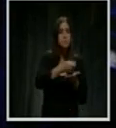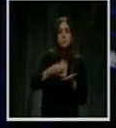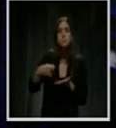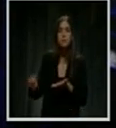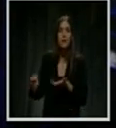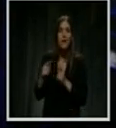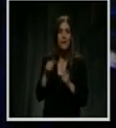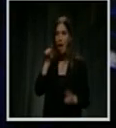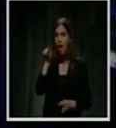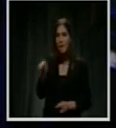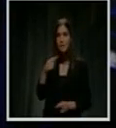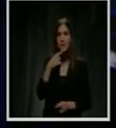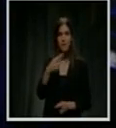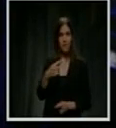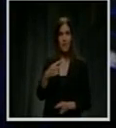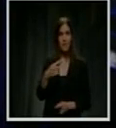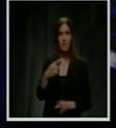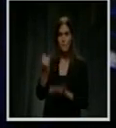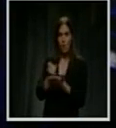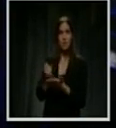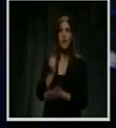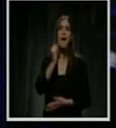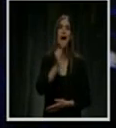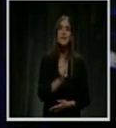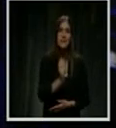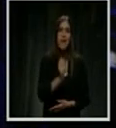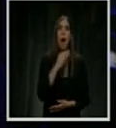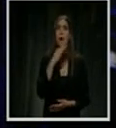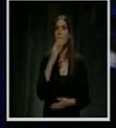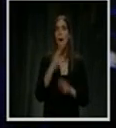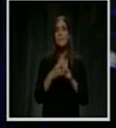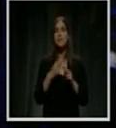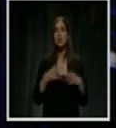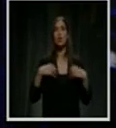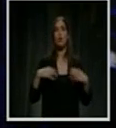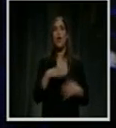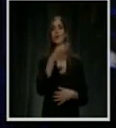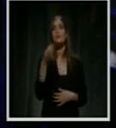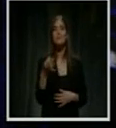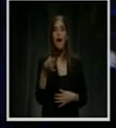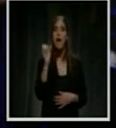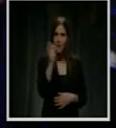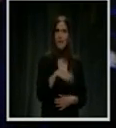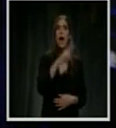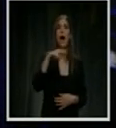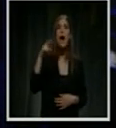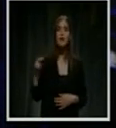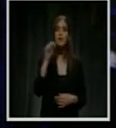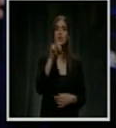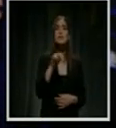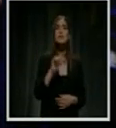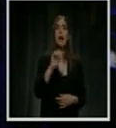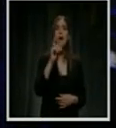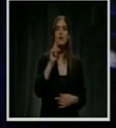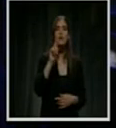تيت احنا ماهنيش قد نمنو سي الجده بنينا سكولا في النادور وتلزاينا الفوندي اوروبي لين تيت تيت انالار